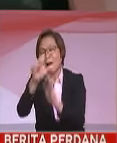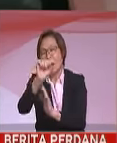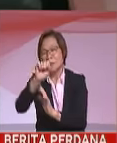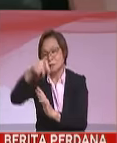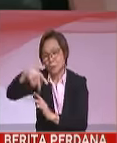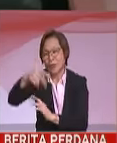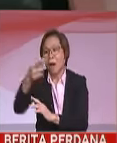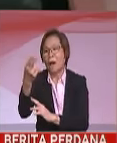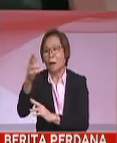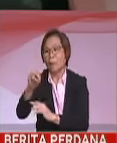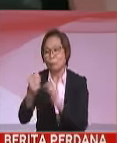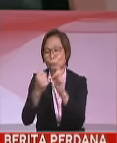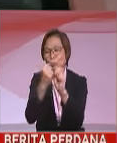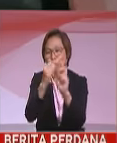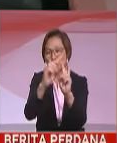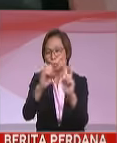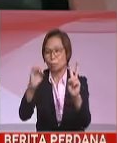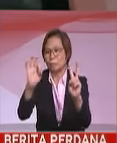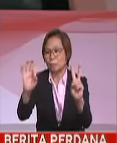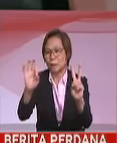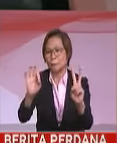SPRM 2009.